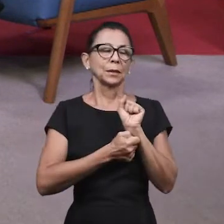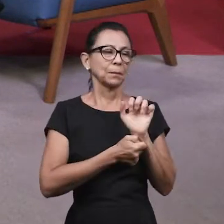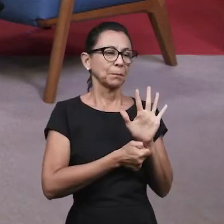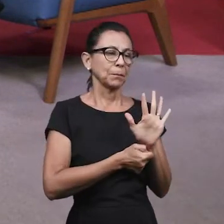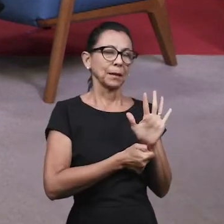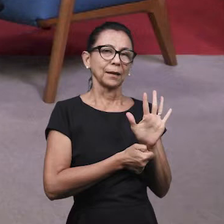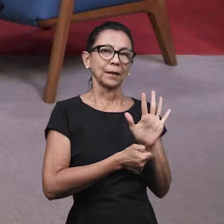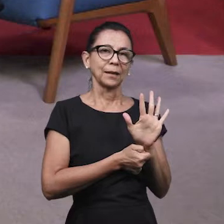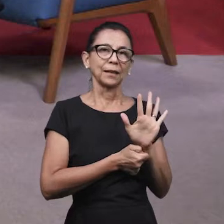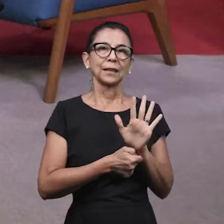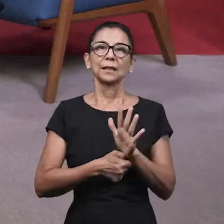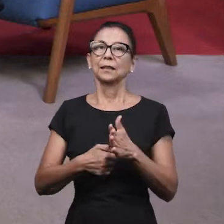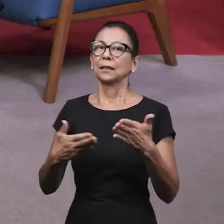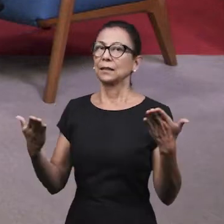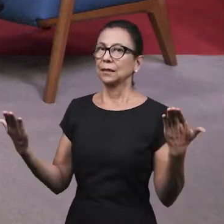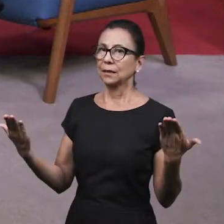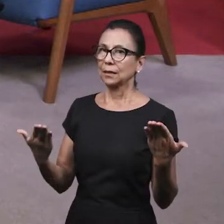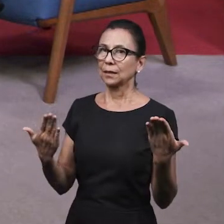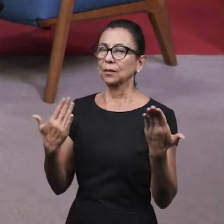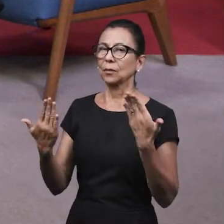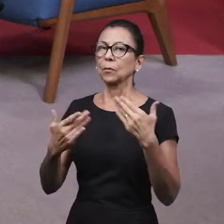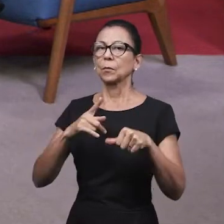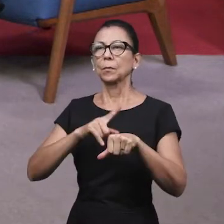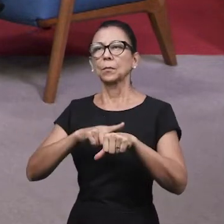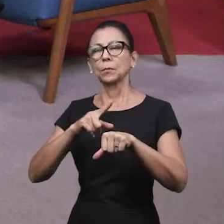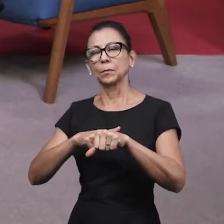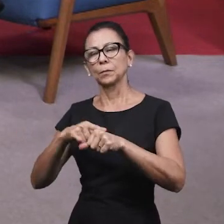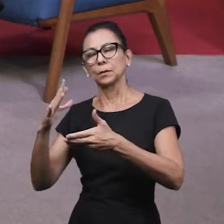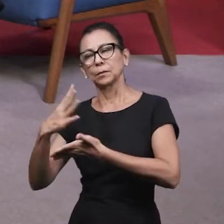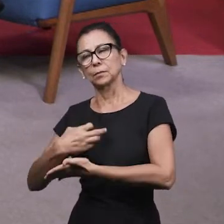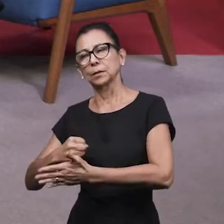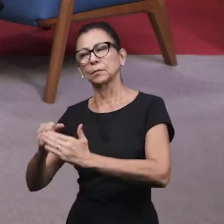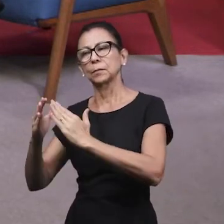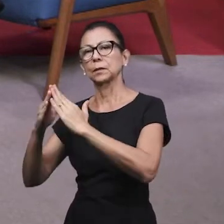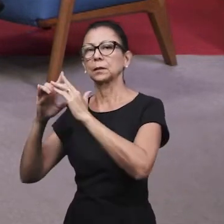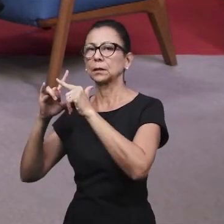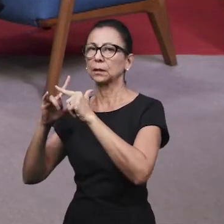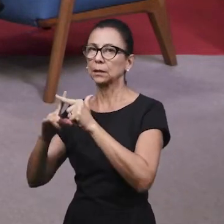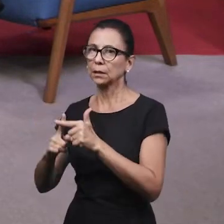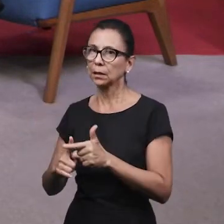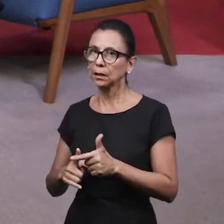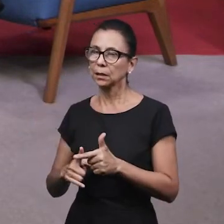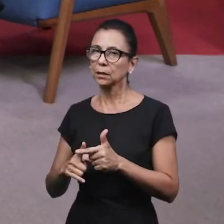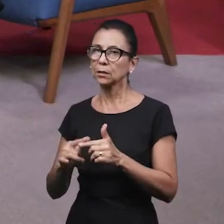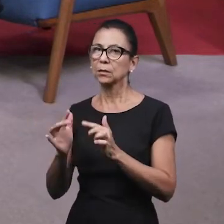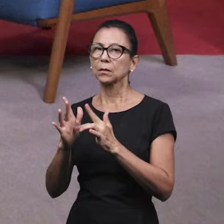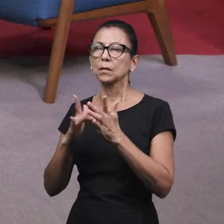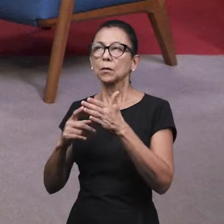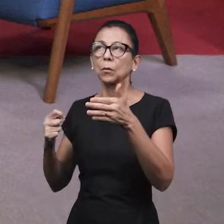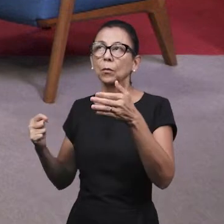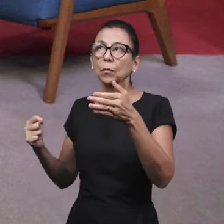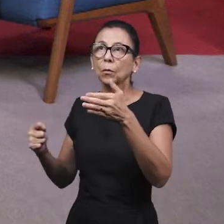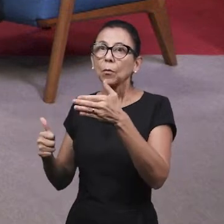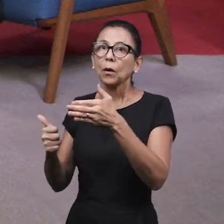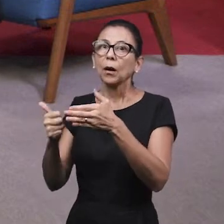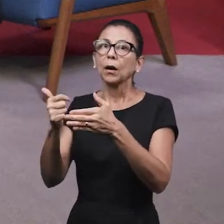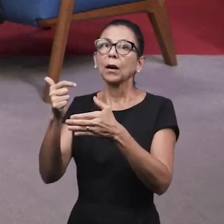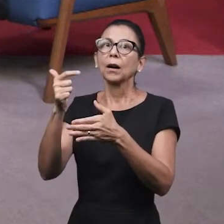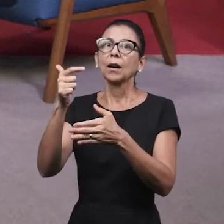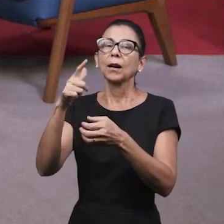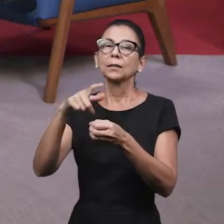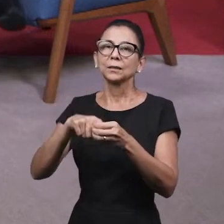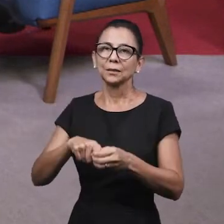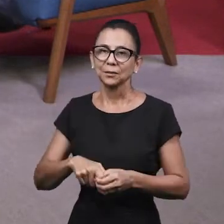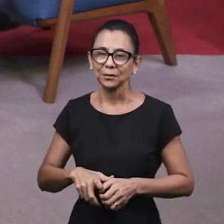prophétique que nous vivons. C'est le moment de l'enlèvement de l'Église. Jésus aux portes. prêt à venir et c'est le moment où il veut plus